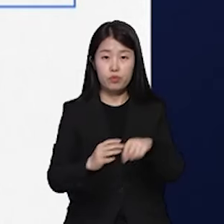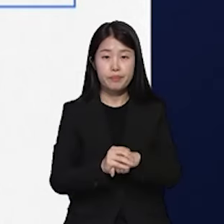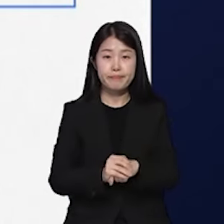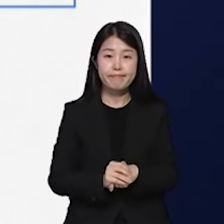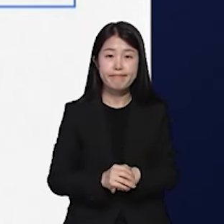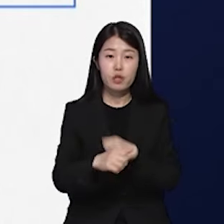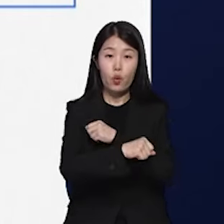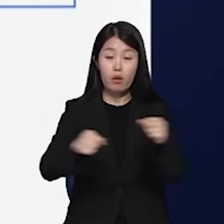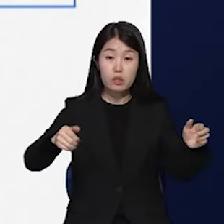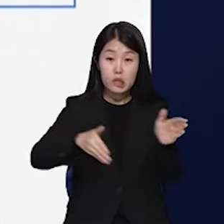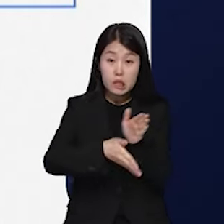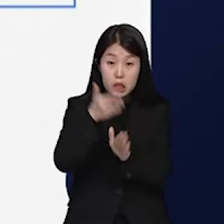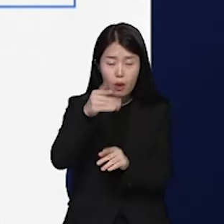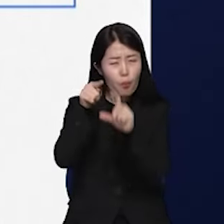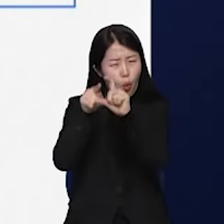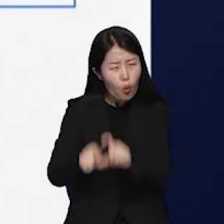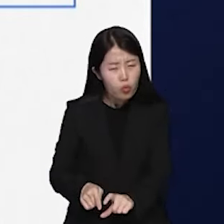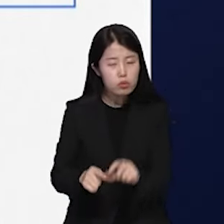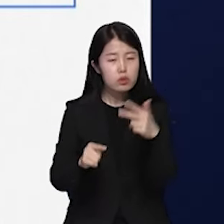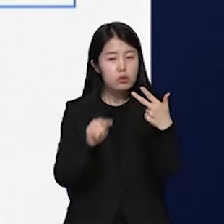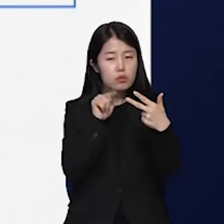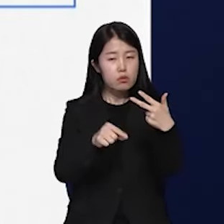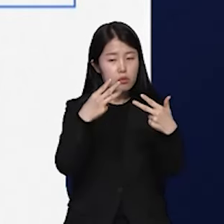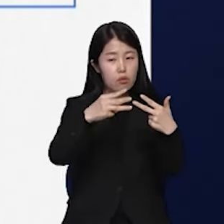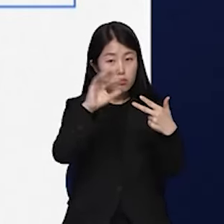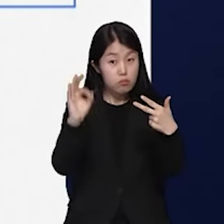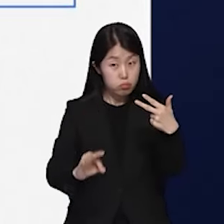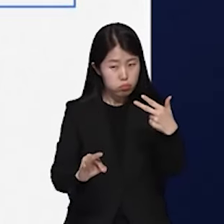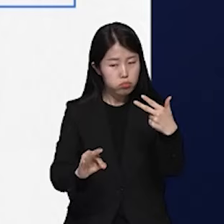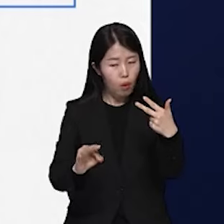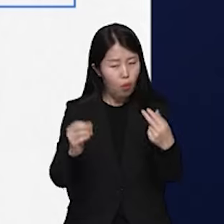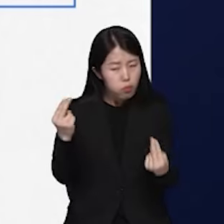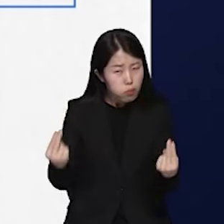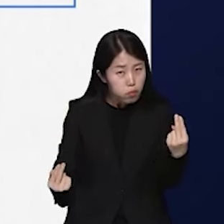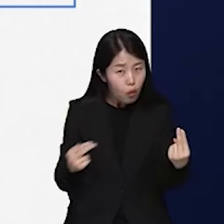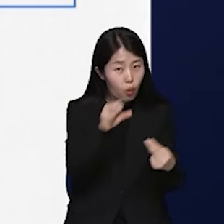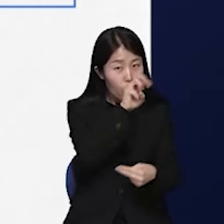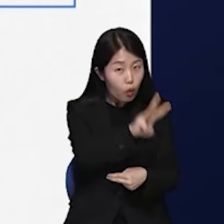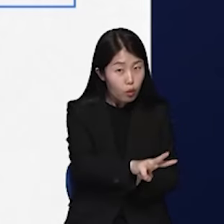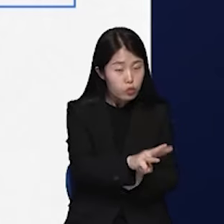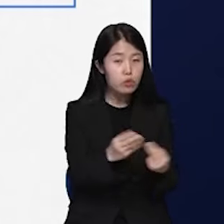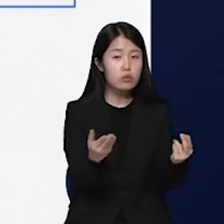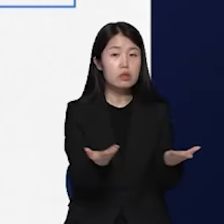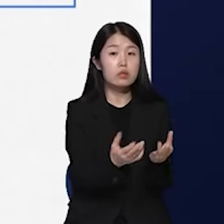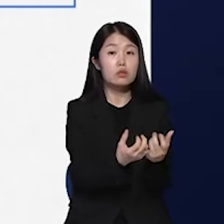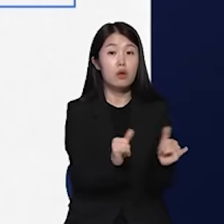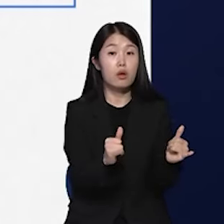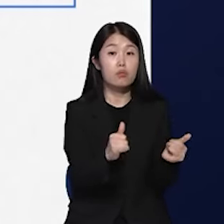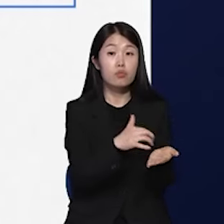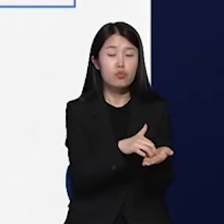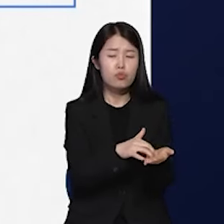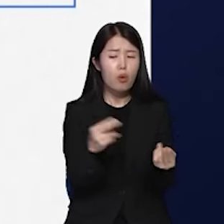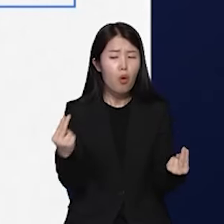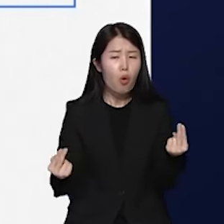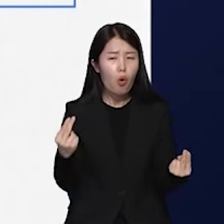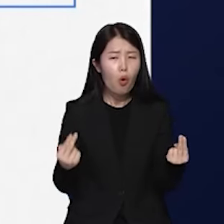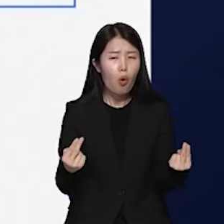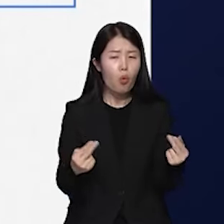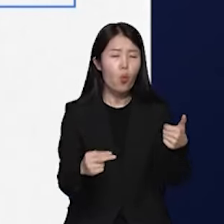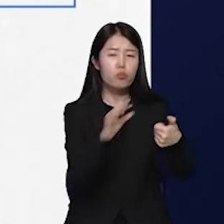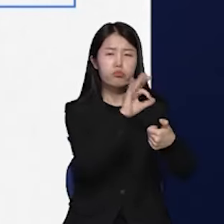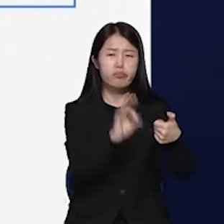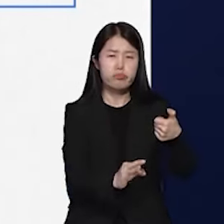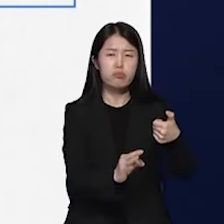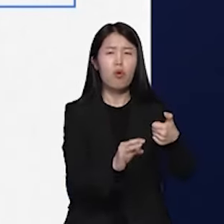광역 시의 건설업 종사자 평균이 7.3% 점을 감안하면 광주의 건설업 종사자 비중이 다른 지역보다 50%